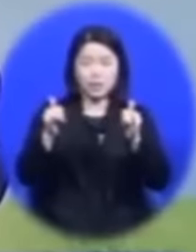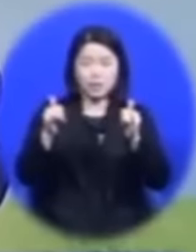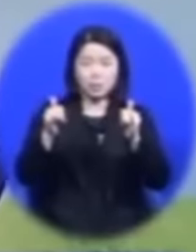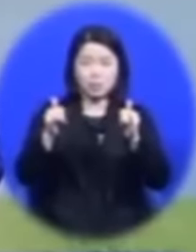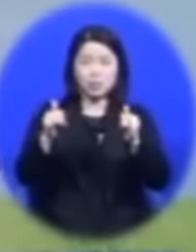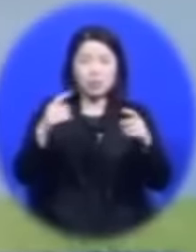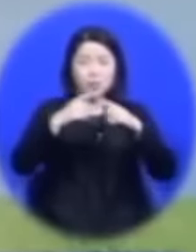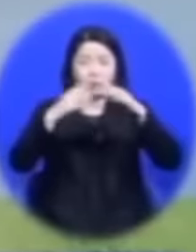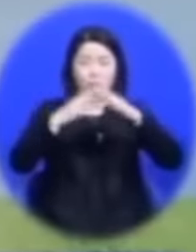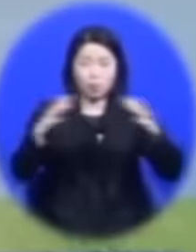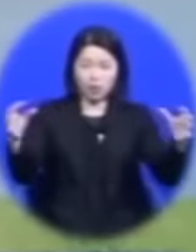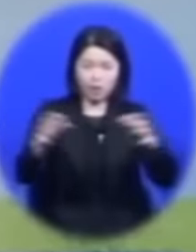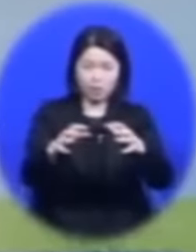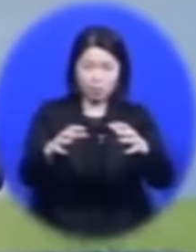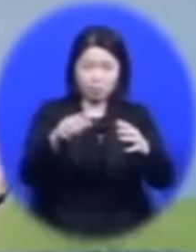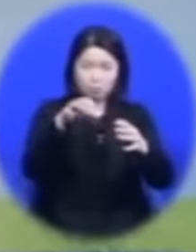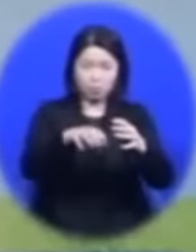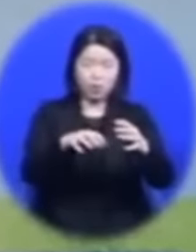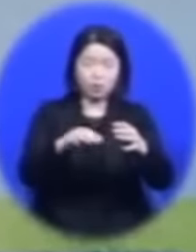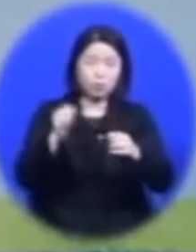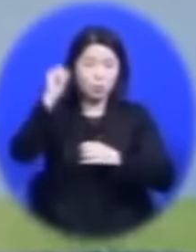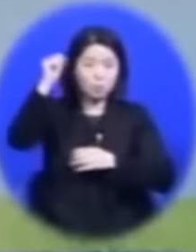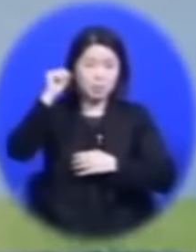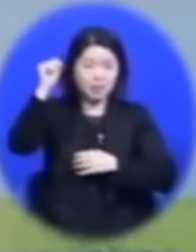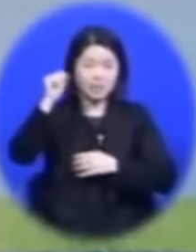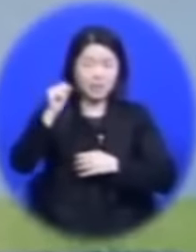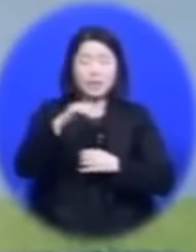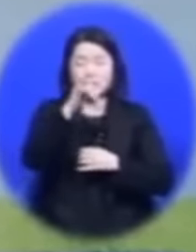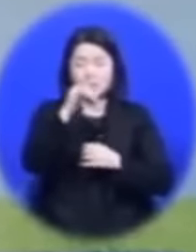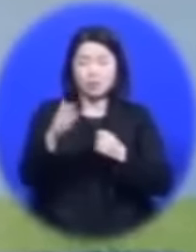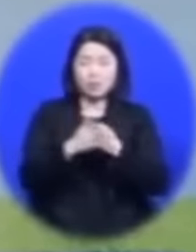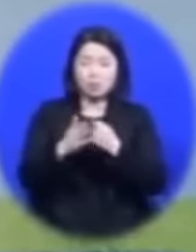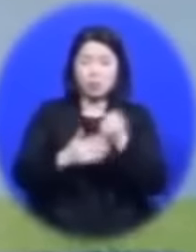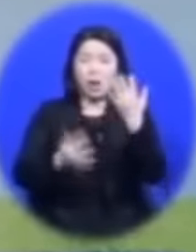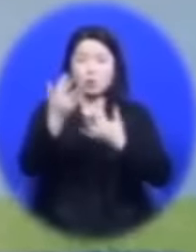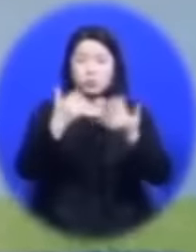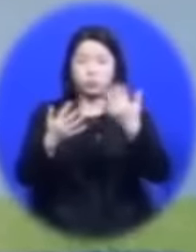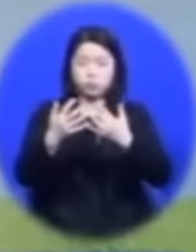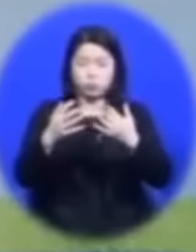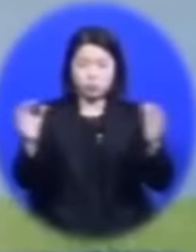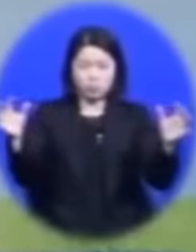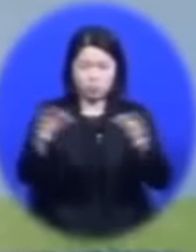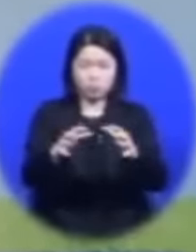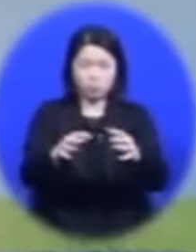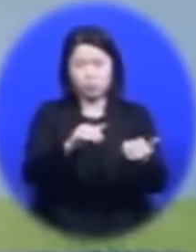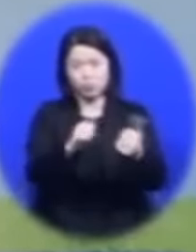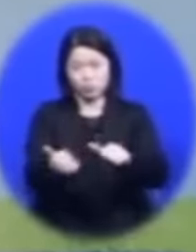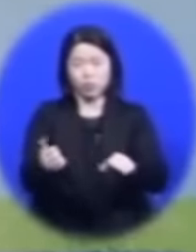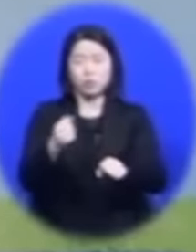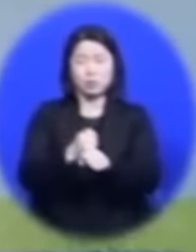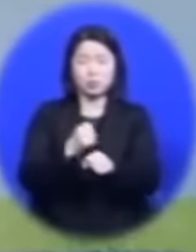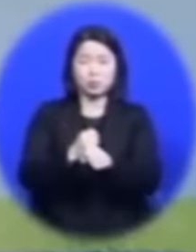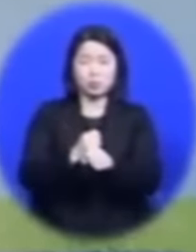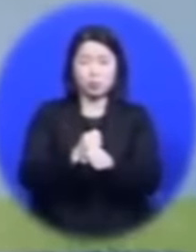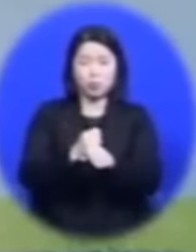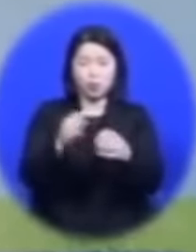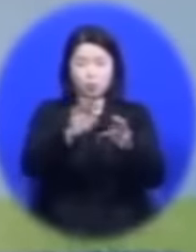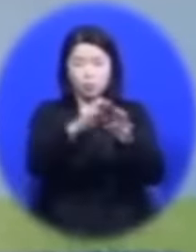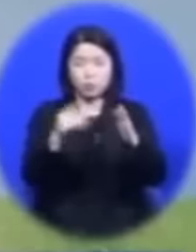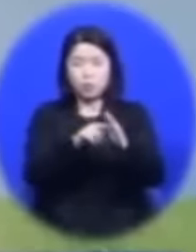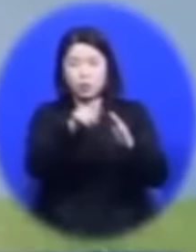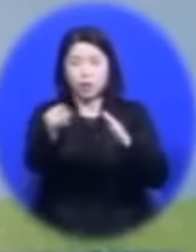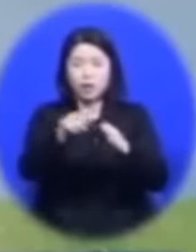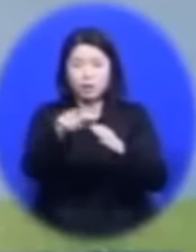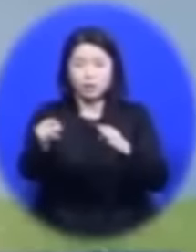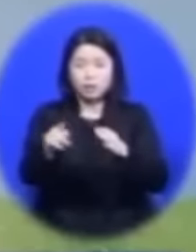사건을 일으켰다고 해서 예배당에 불을 질러서 다 태워 죽이고 그리고 빠져나오는 사람은 총으로